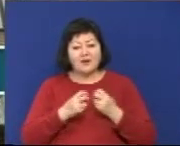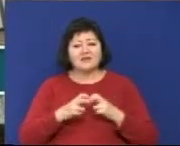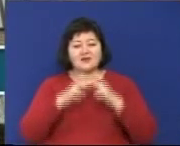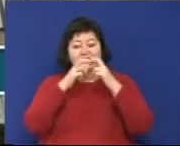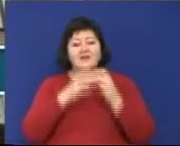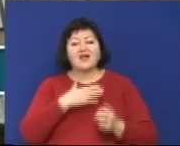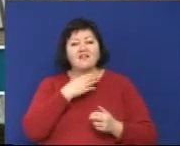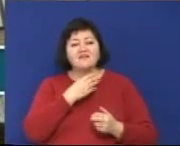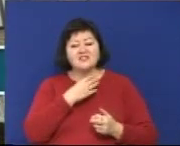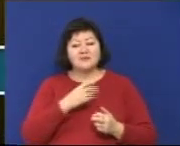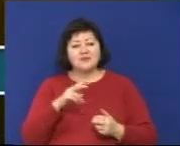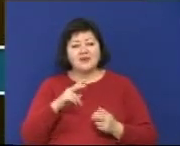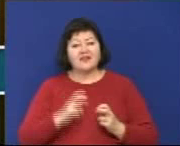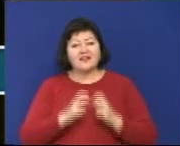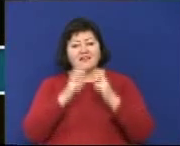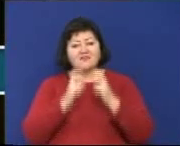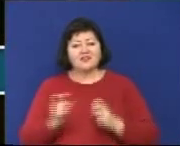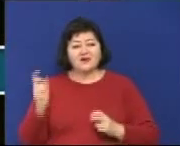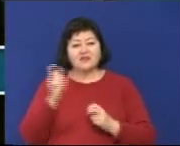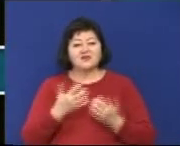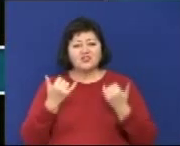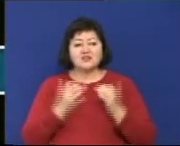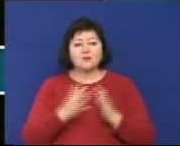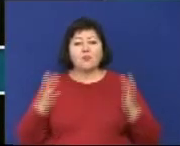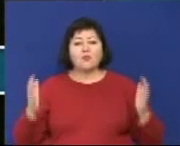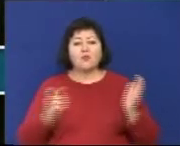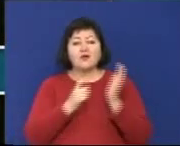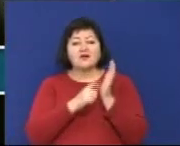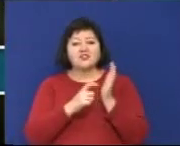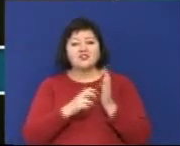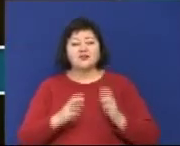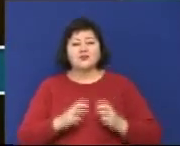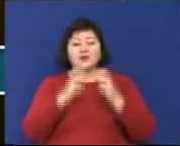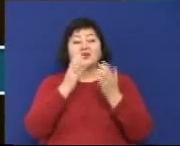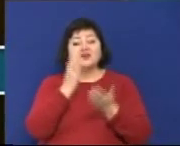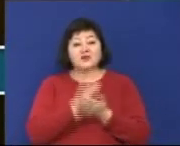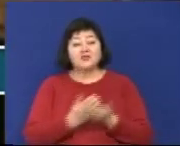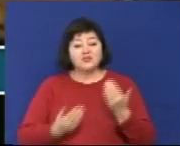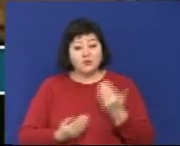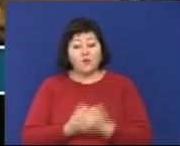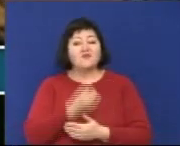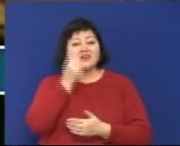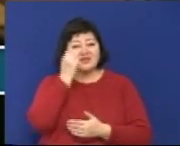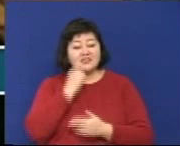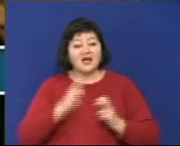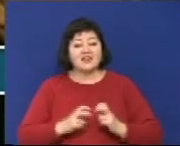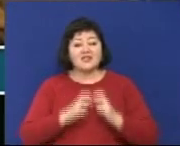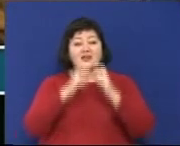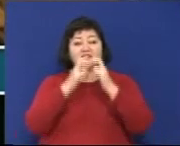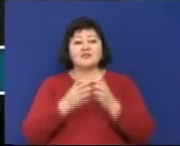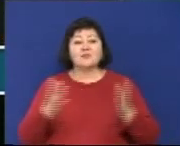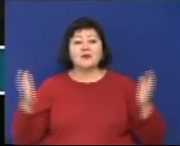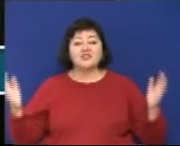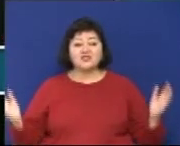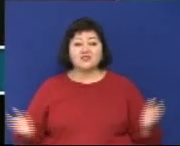семье лифтовое хозяйство насчитывает более 600 лифтов. Среди них есть как новые, так и устаревшие подъемники. Несмотря на то, что большинство из